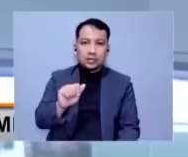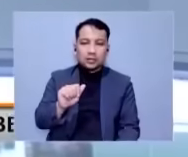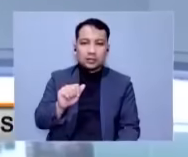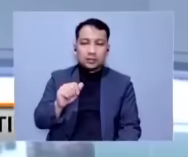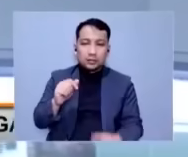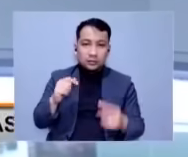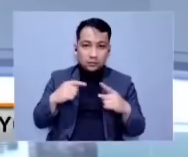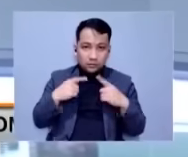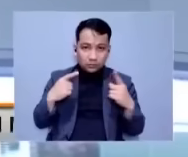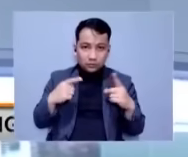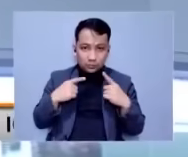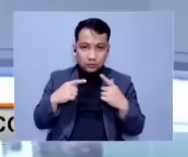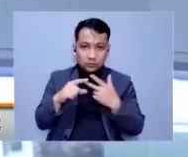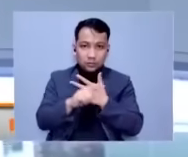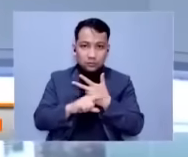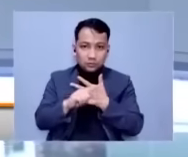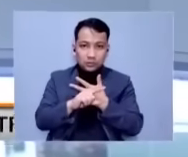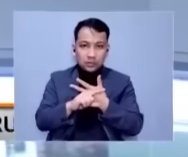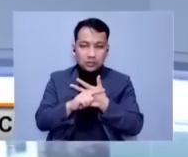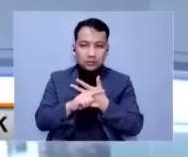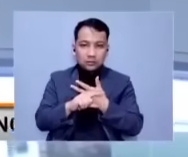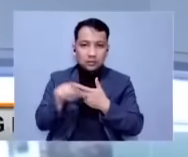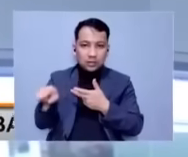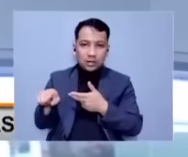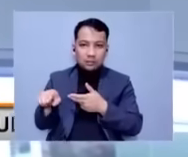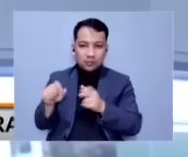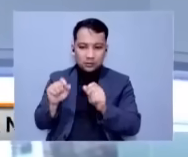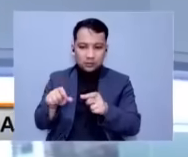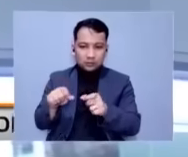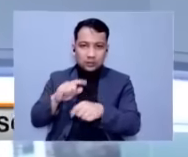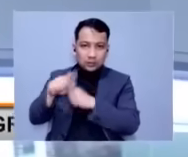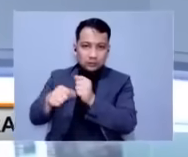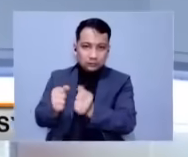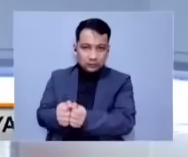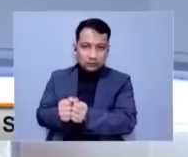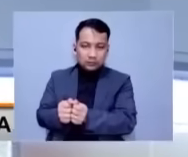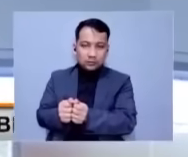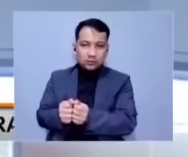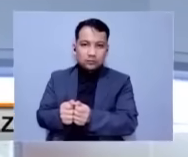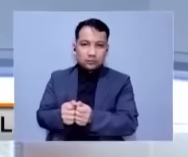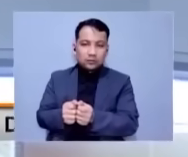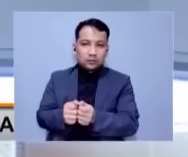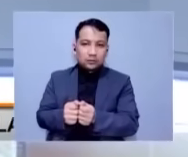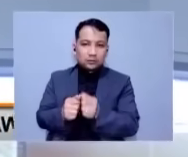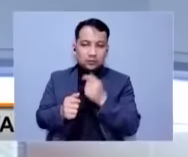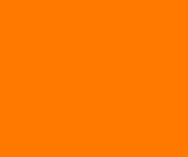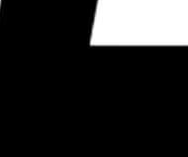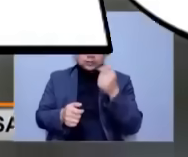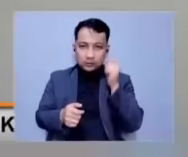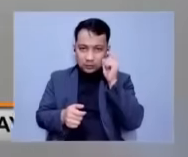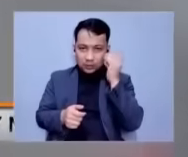suspect, ginapos pa raw ang mga empleyado ng tindahan. Nasa frontline ng balitang yan, si Gary De Leon.